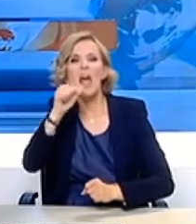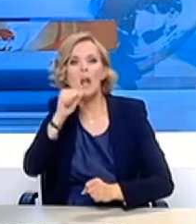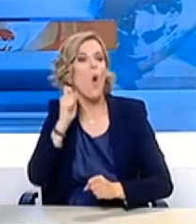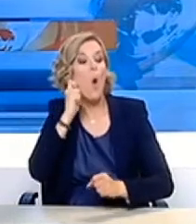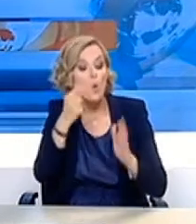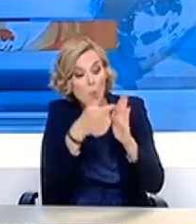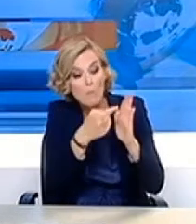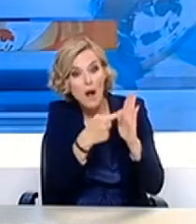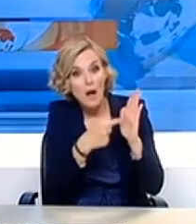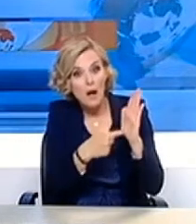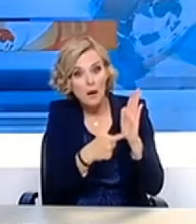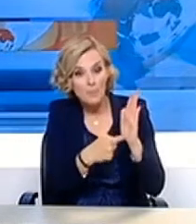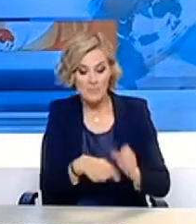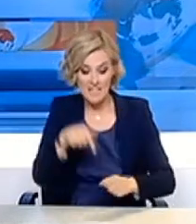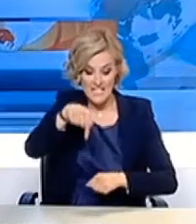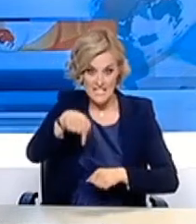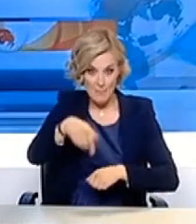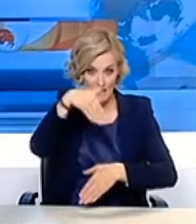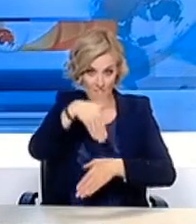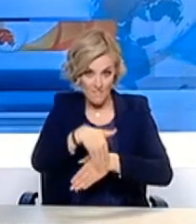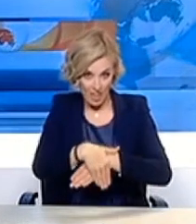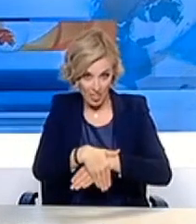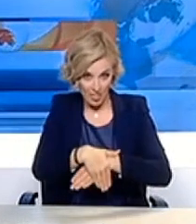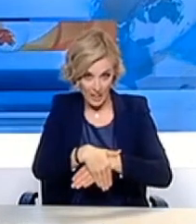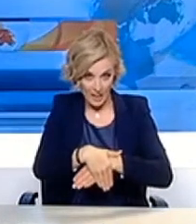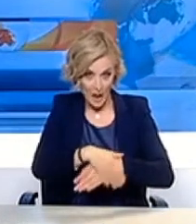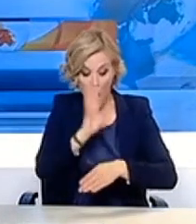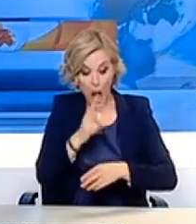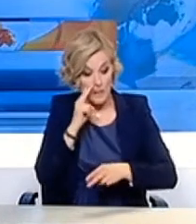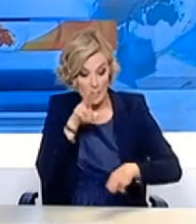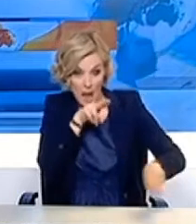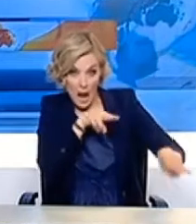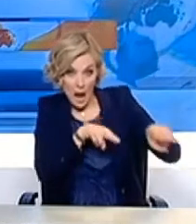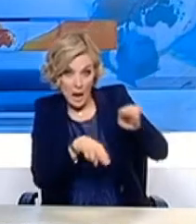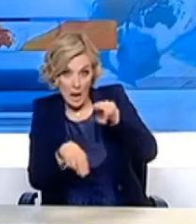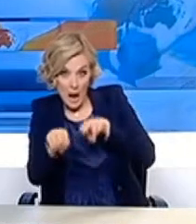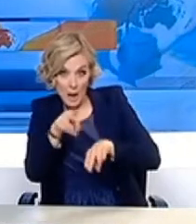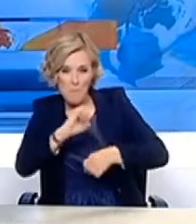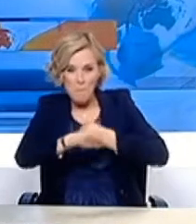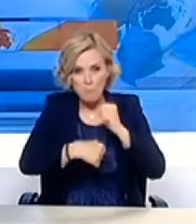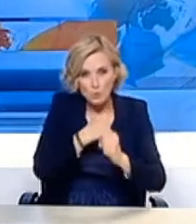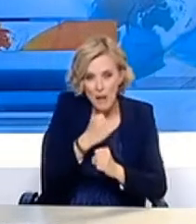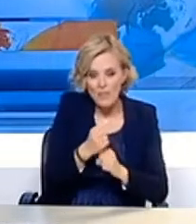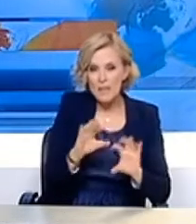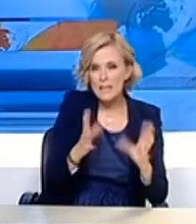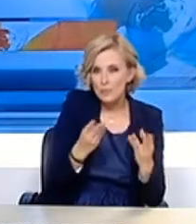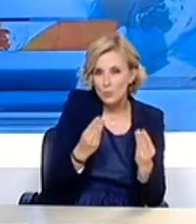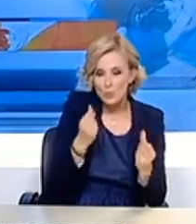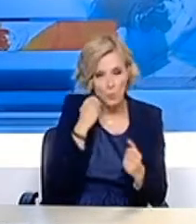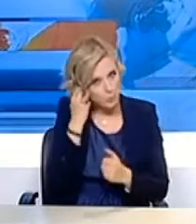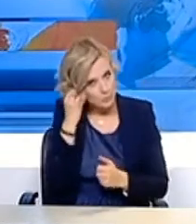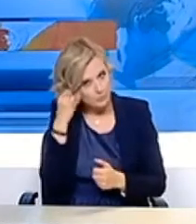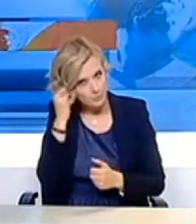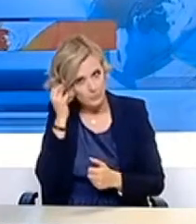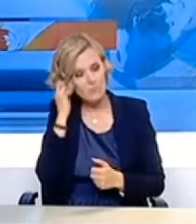για όλο το προβλεπόμενο διάστημα, σε περίπτωση που κριθεί από τα όργανα ελέγχου ότι προσπάθεια υπεραστικής, δηλαδή